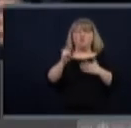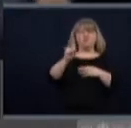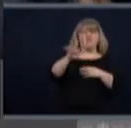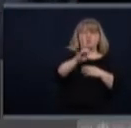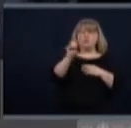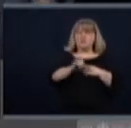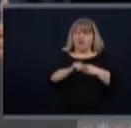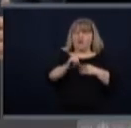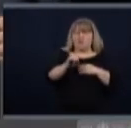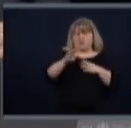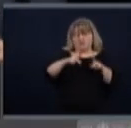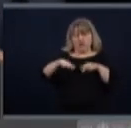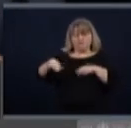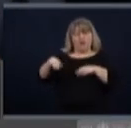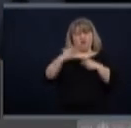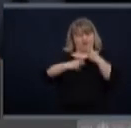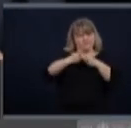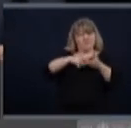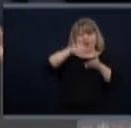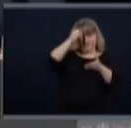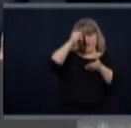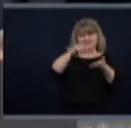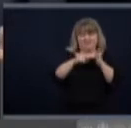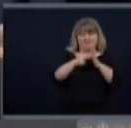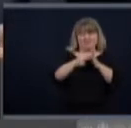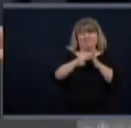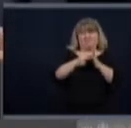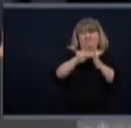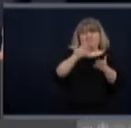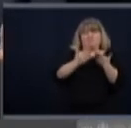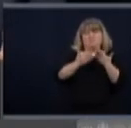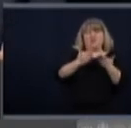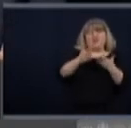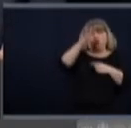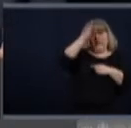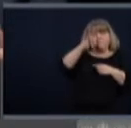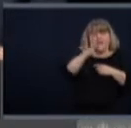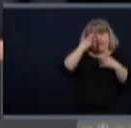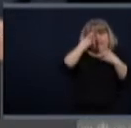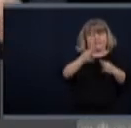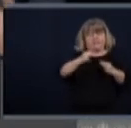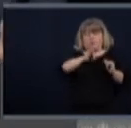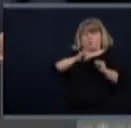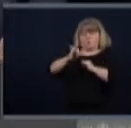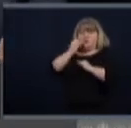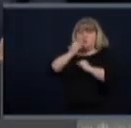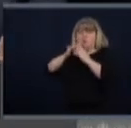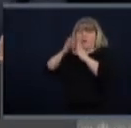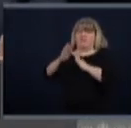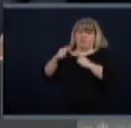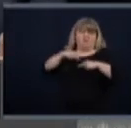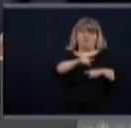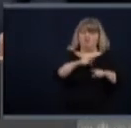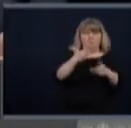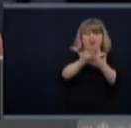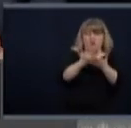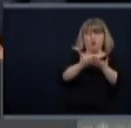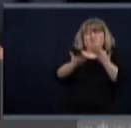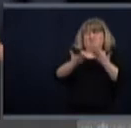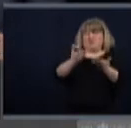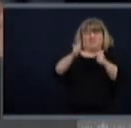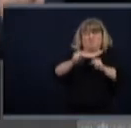C'est possible, selon le choix des parents, que certains de ces élèves reste à la maison. Donc, on va demander aux